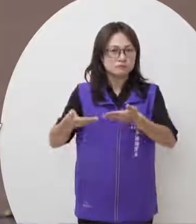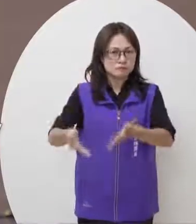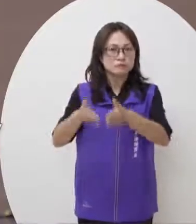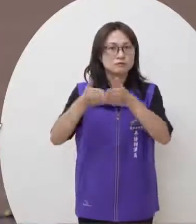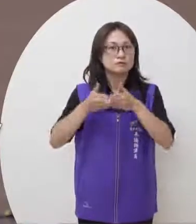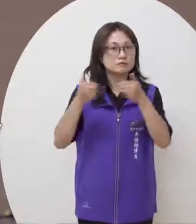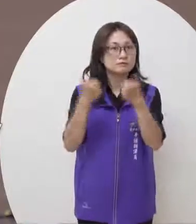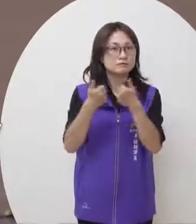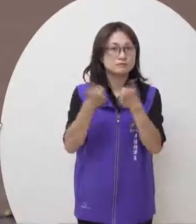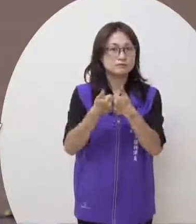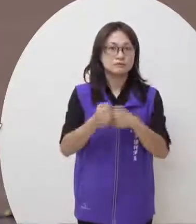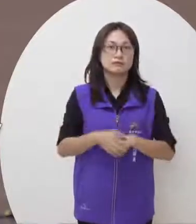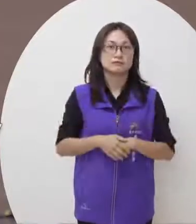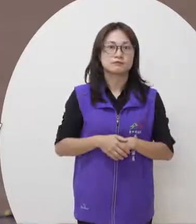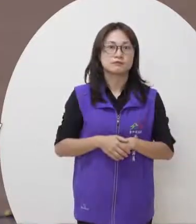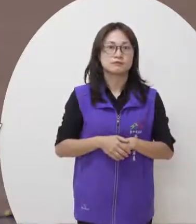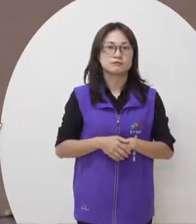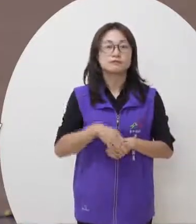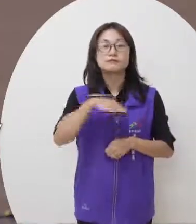们